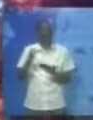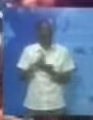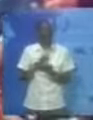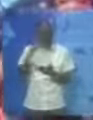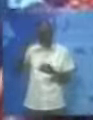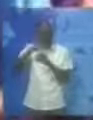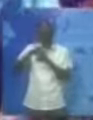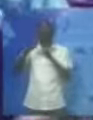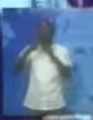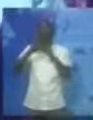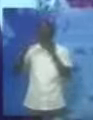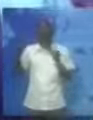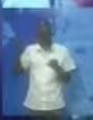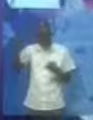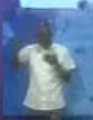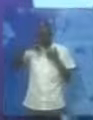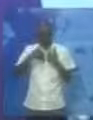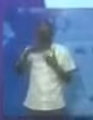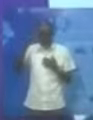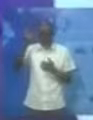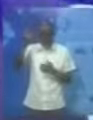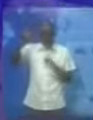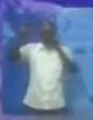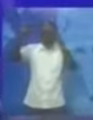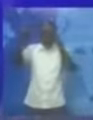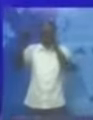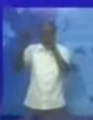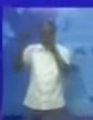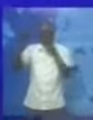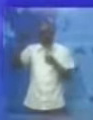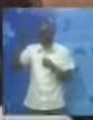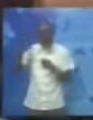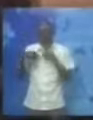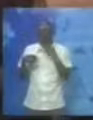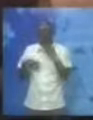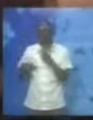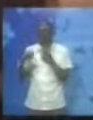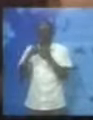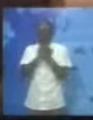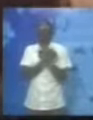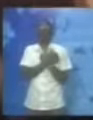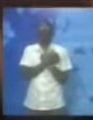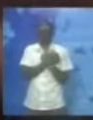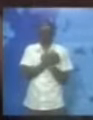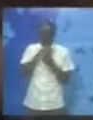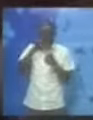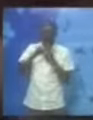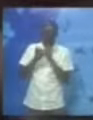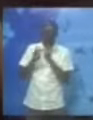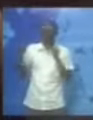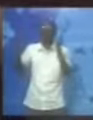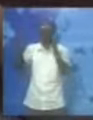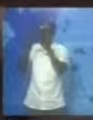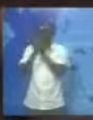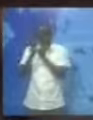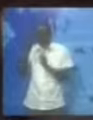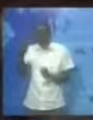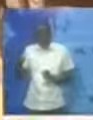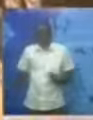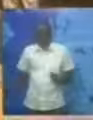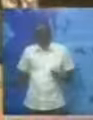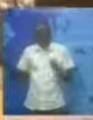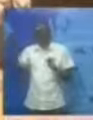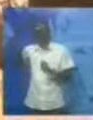Dans cet album constitué de 8 titres, l'artiste aborde les thèmes relatifs à l'amour, aux problèmes que rencontrent les enfants en Afrique,